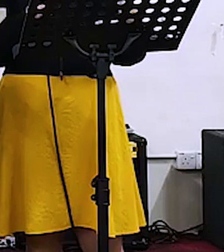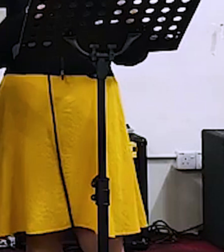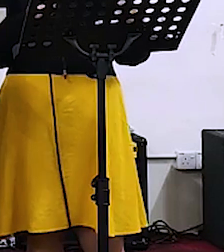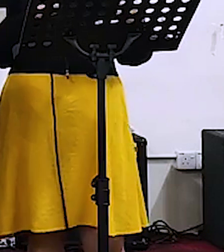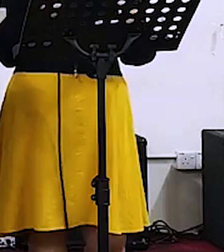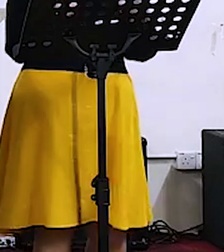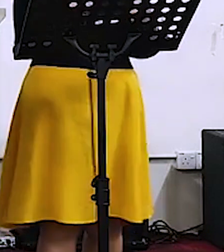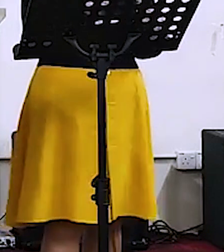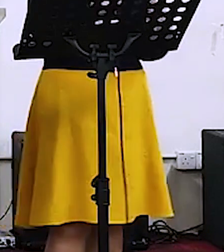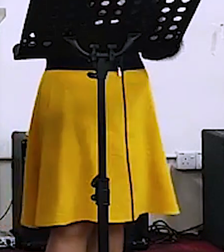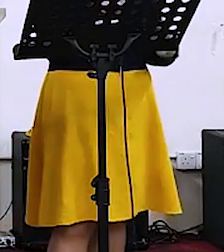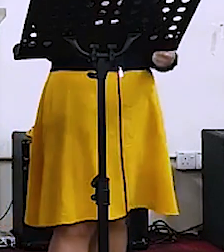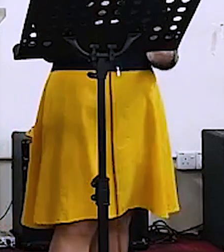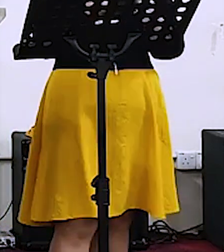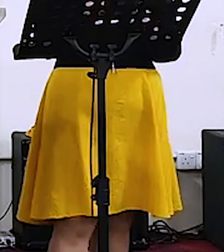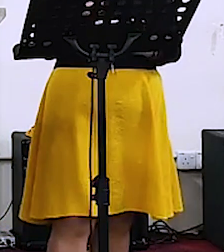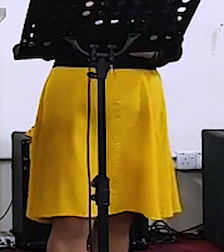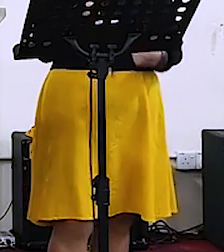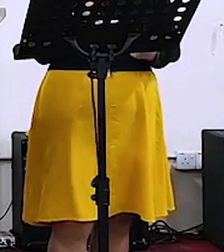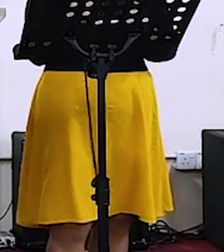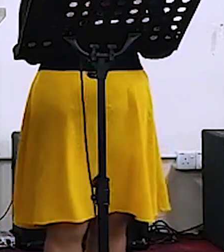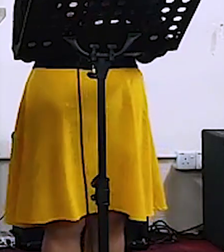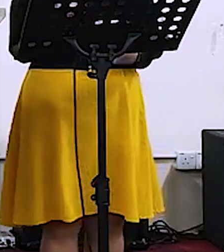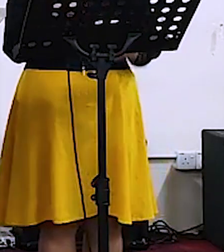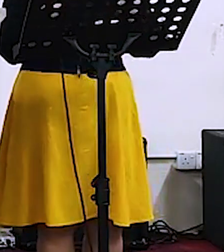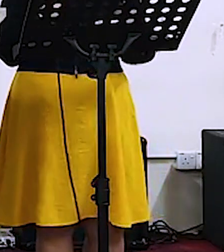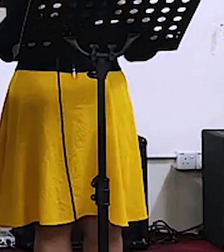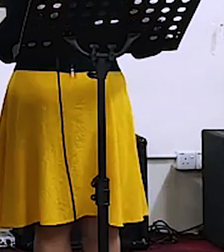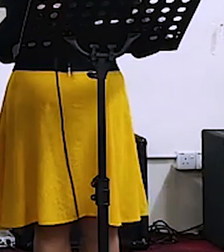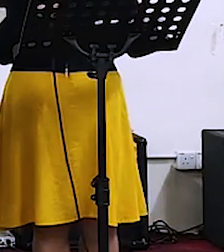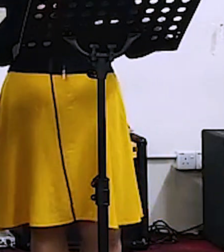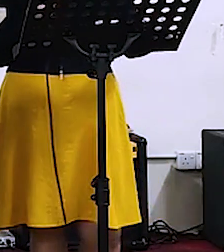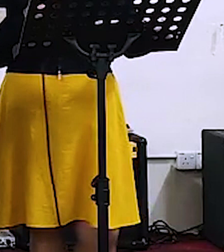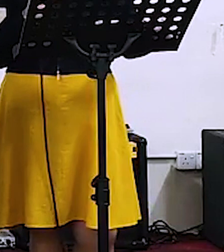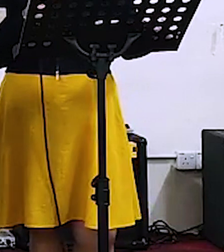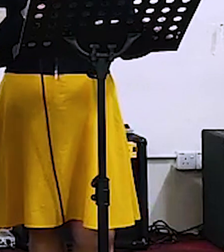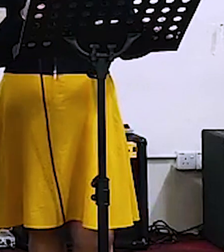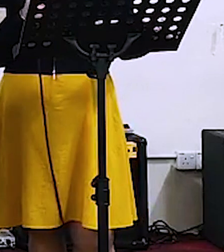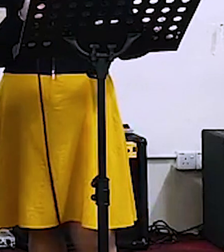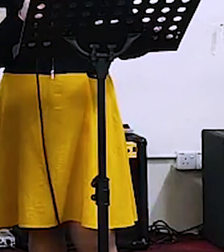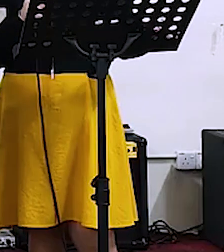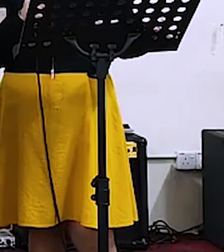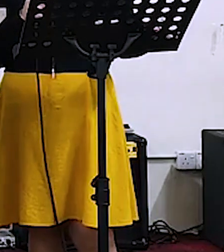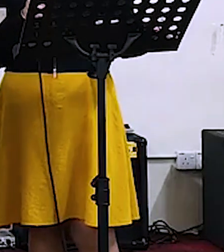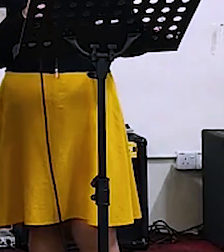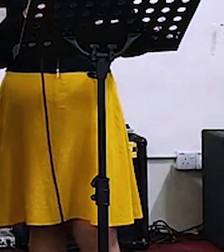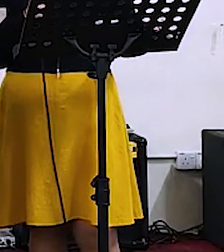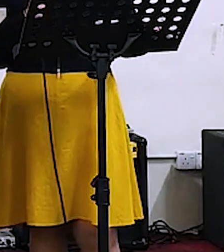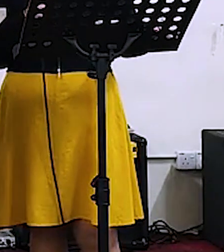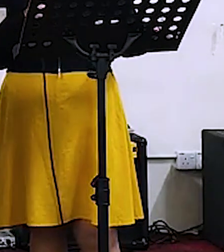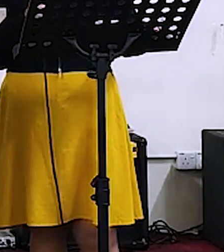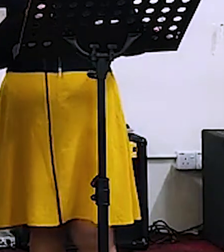为有那一个宗教式的心理呢，只是因为我是一个基督徒，所以我必须来。 As you come to the house of God, you enter into the throne